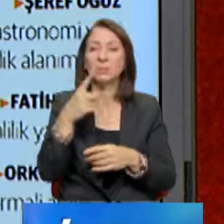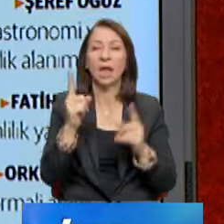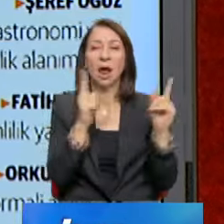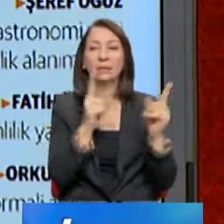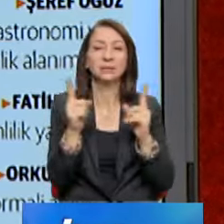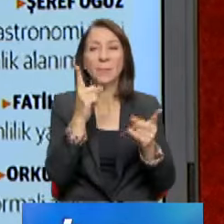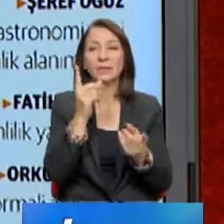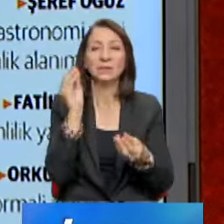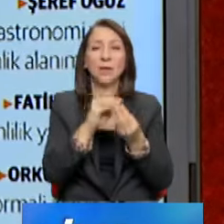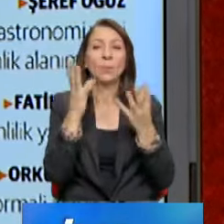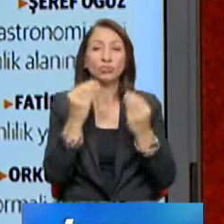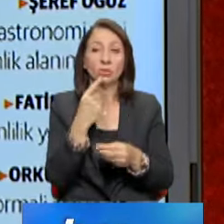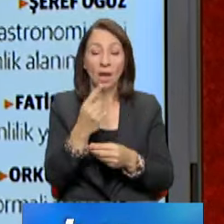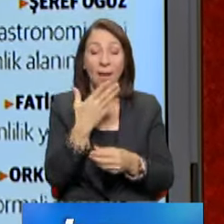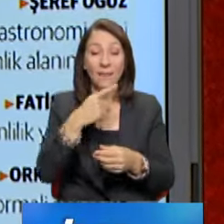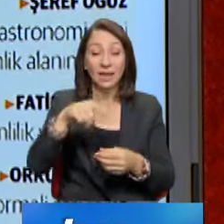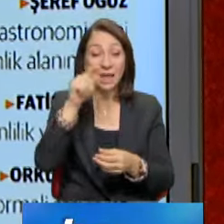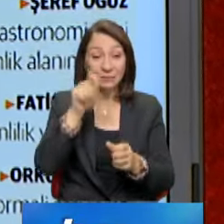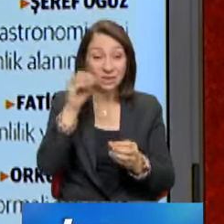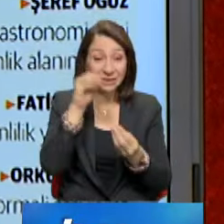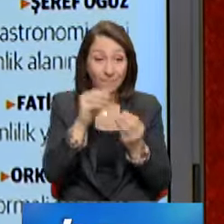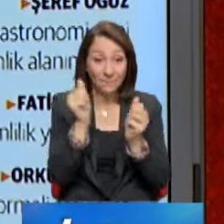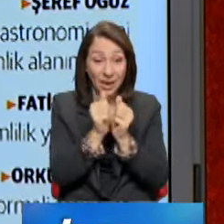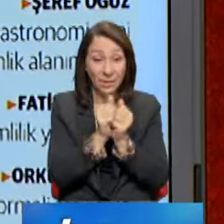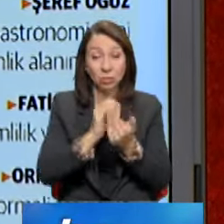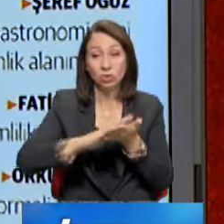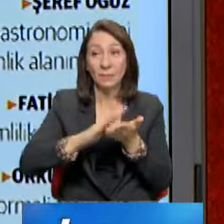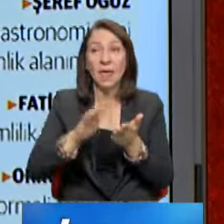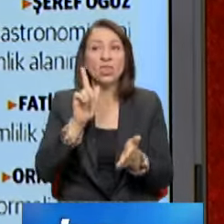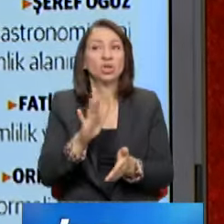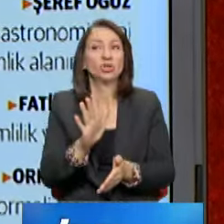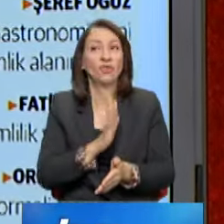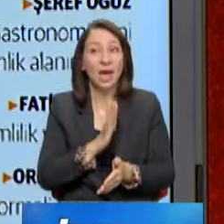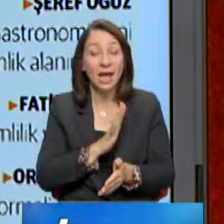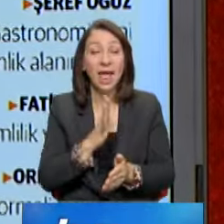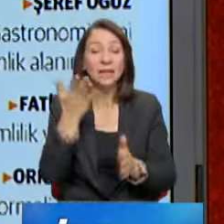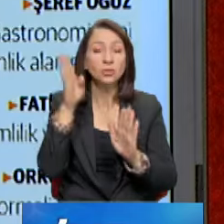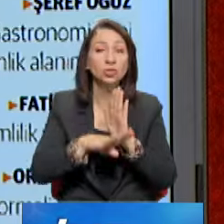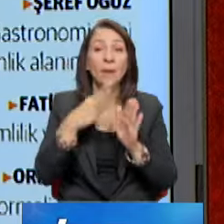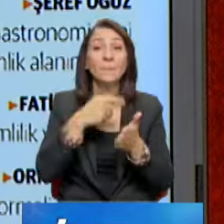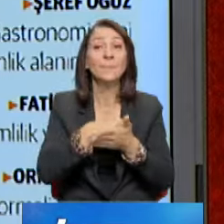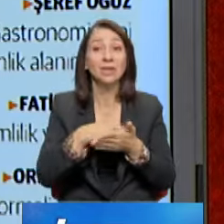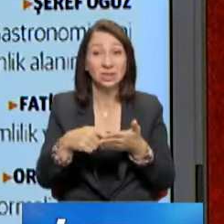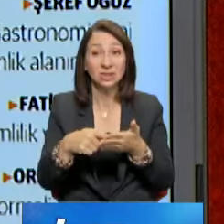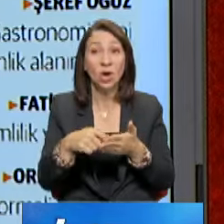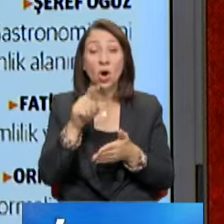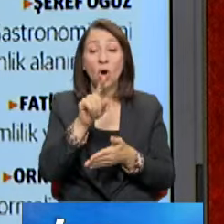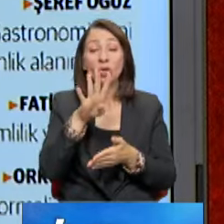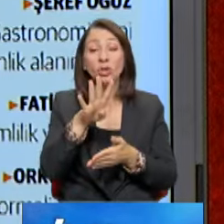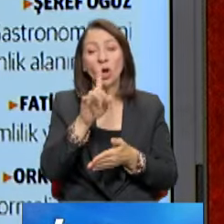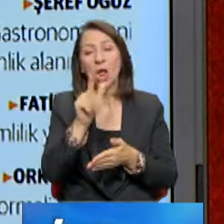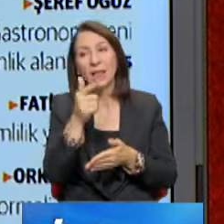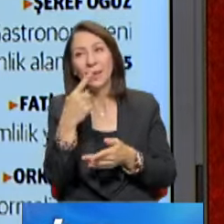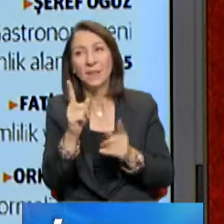lira arasında bir rakam konuşuluyor. Emeklilere yapılacak zamla birlikte düzeltme ihtiyacı gündeme gelecek. En düşük emekli maaşlarının